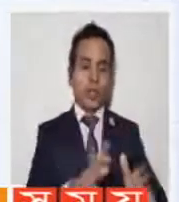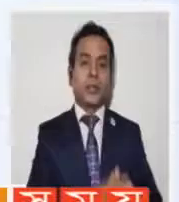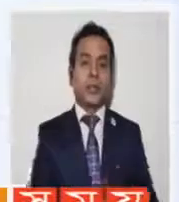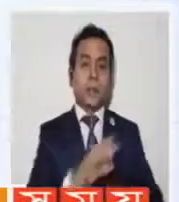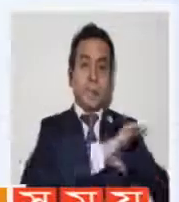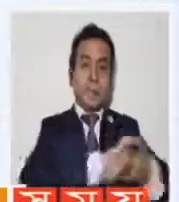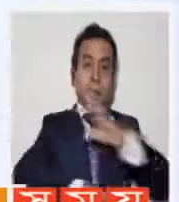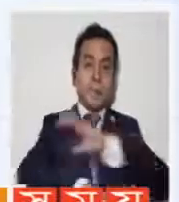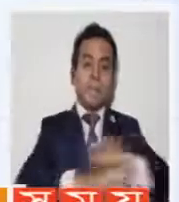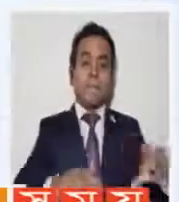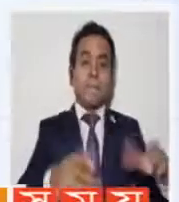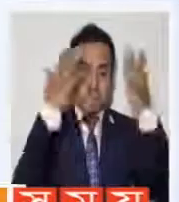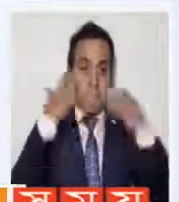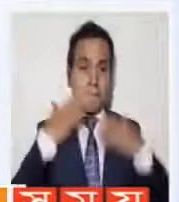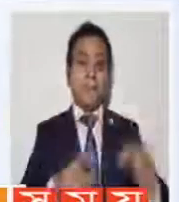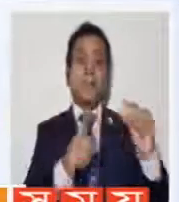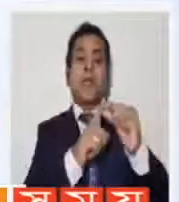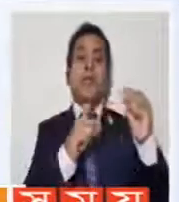৩০৯৫৫জনকে।